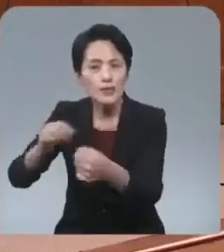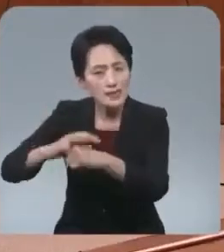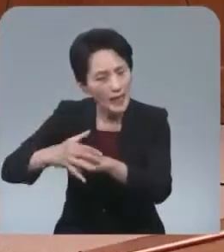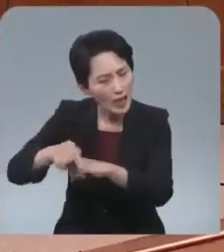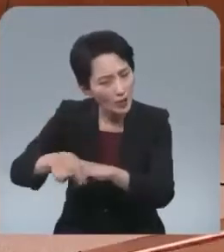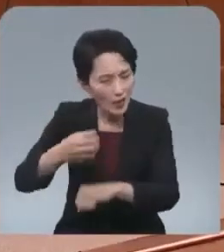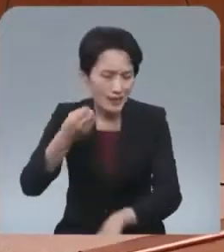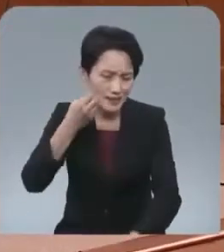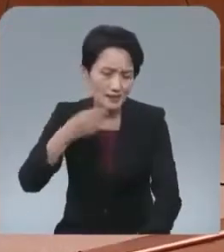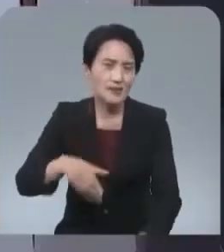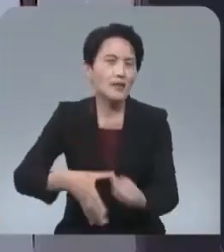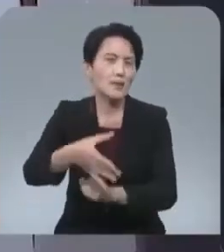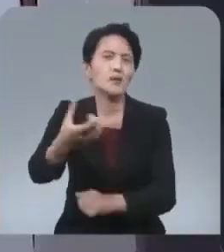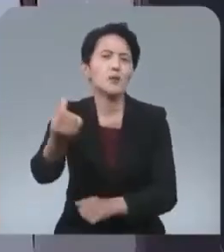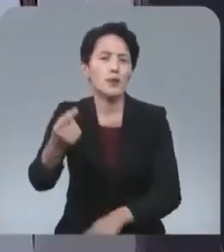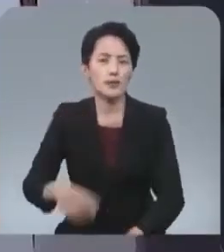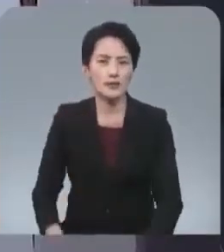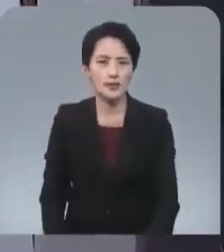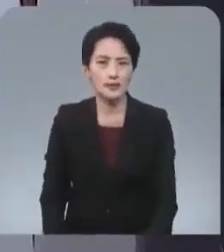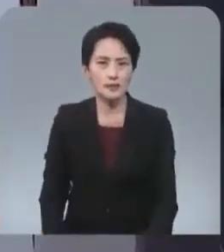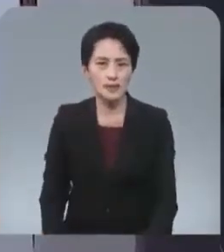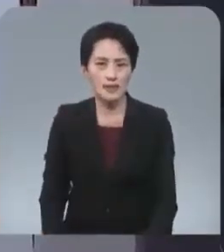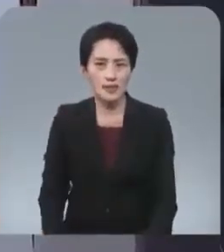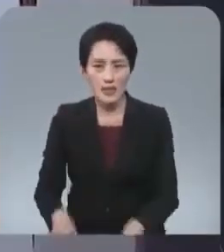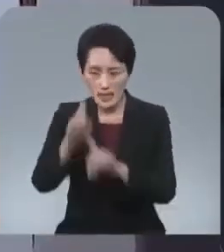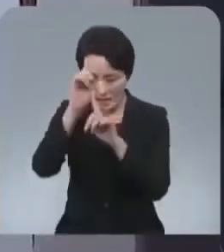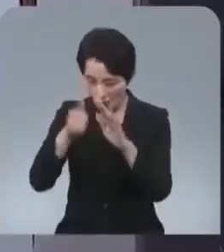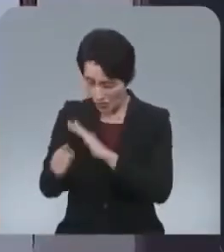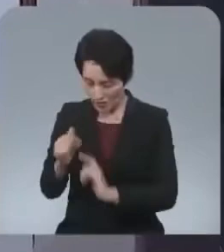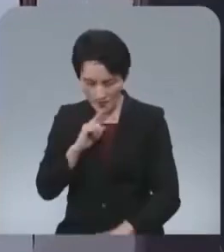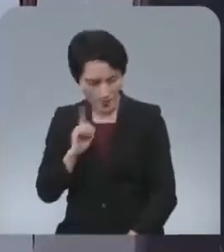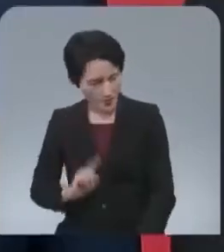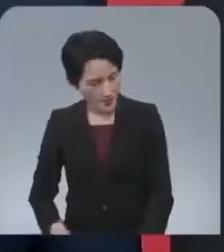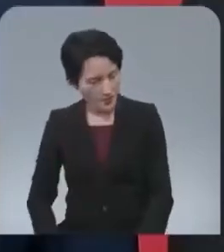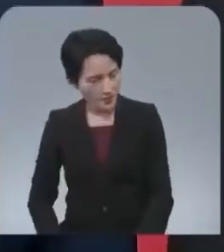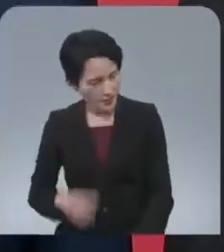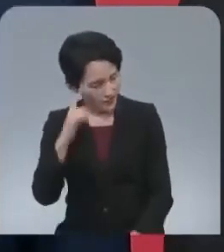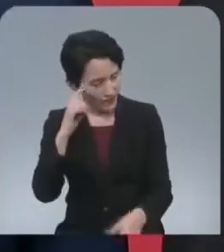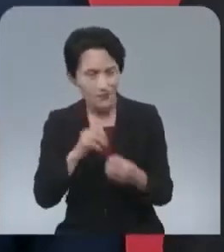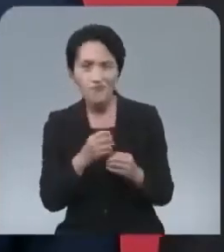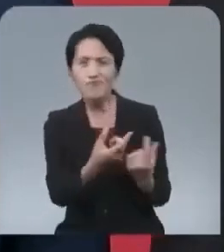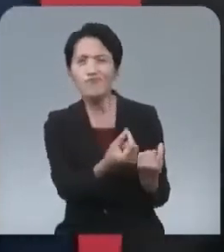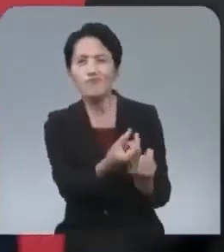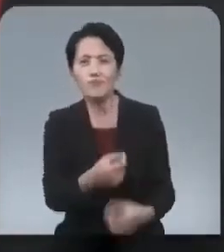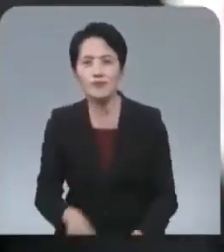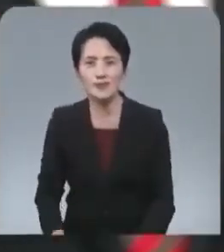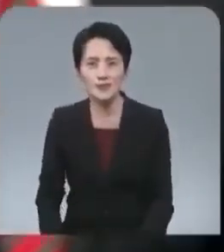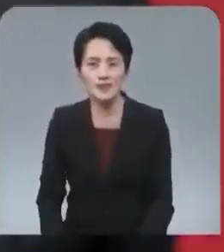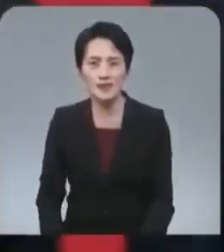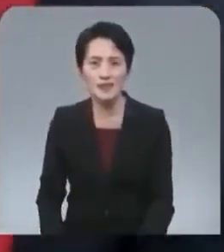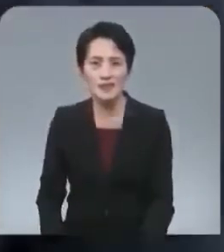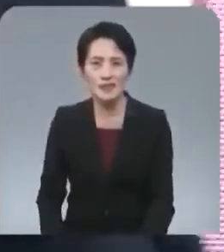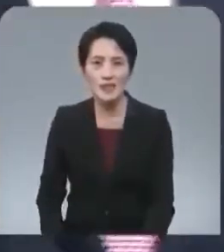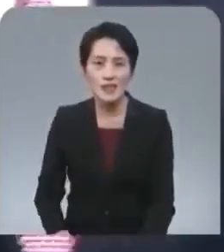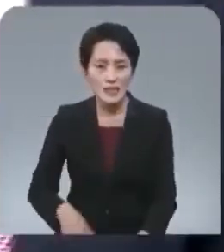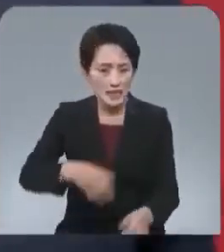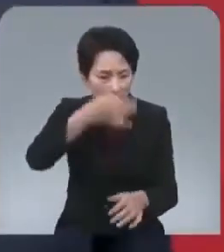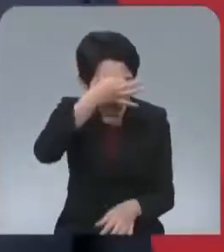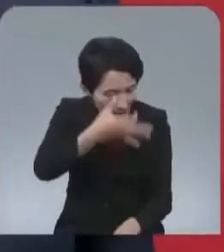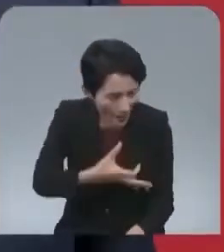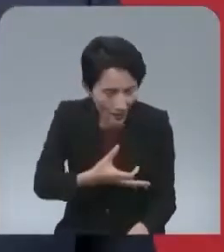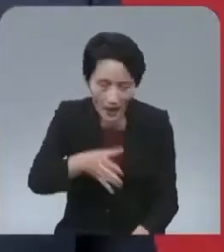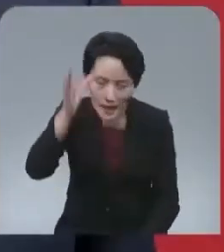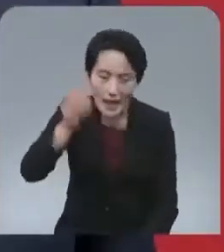대표는 SNS에 상식을 초월한다며 착잡하다고 밝혔고 홍준표, 유승민, 원희룡 후보 캠프도 사과는